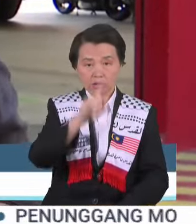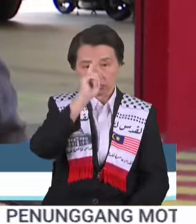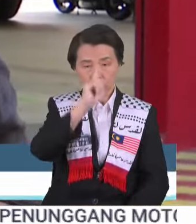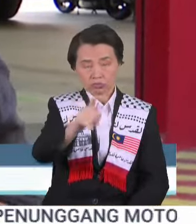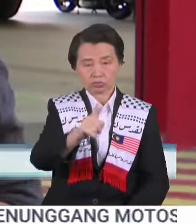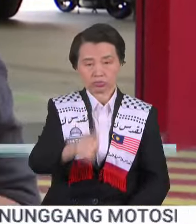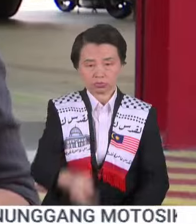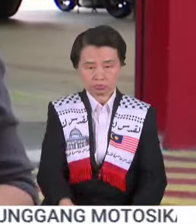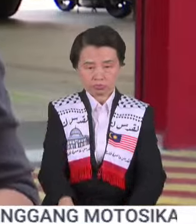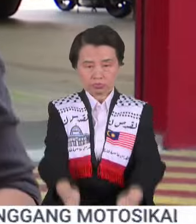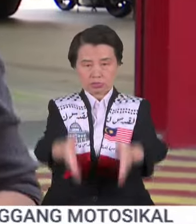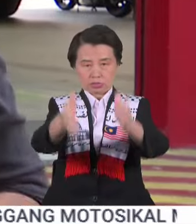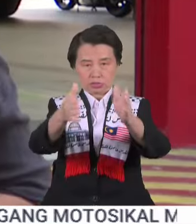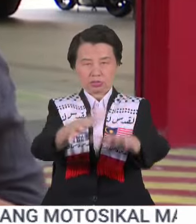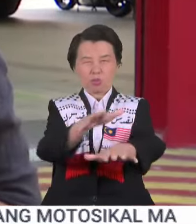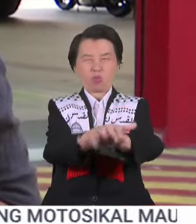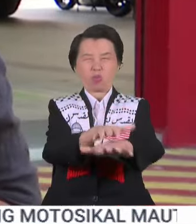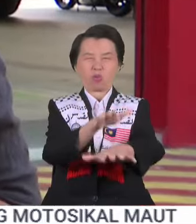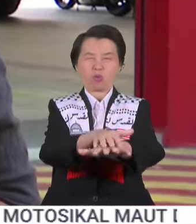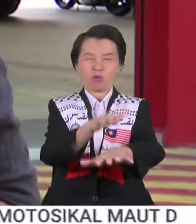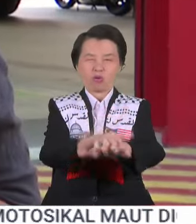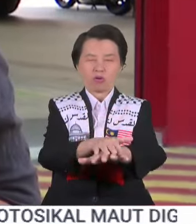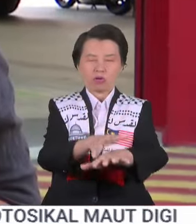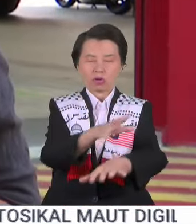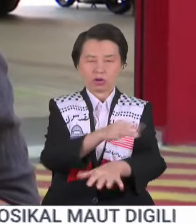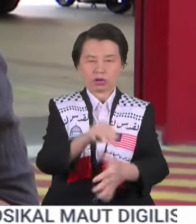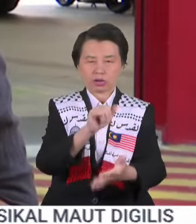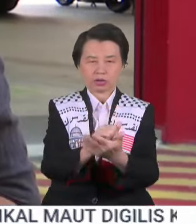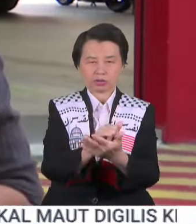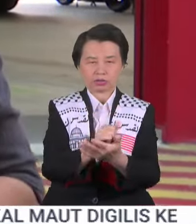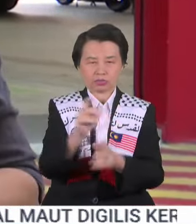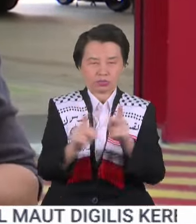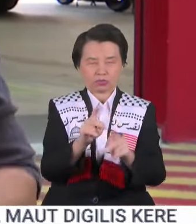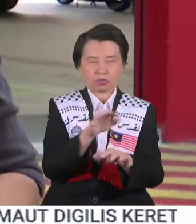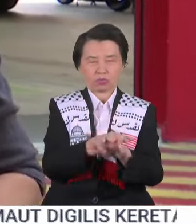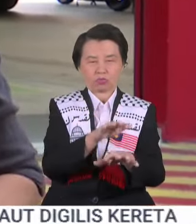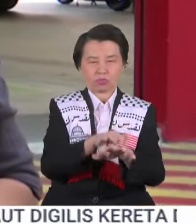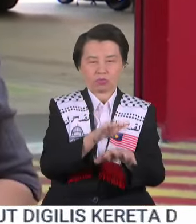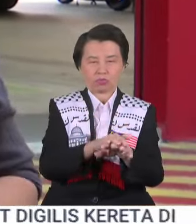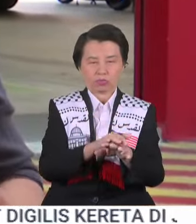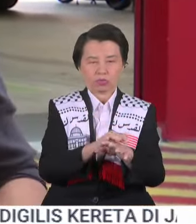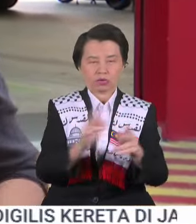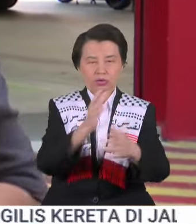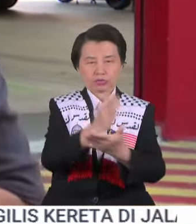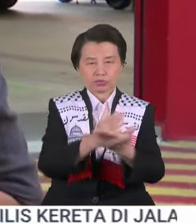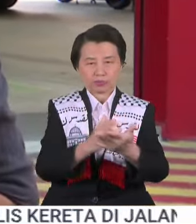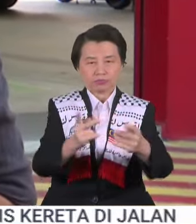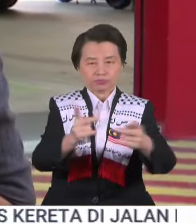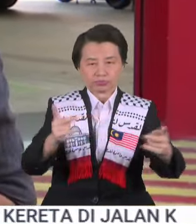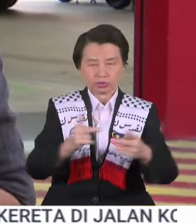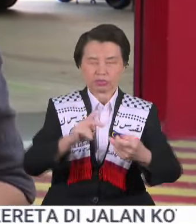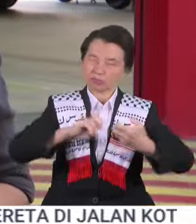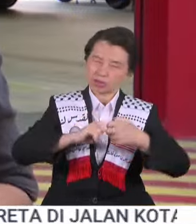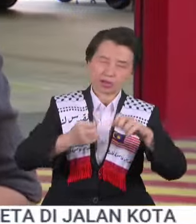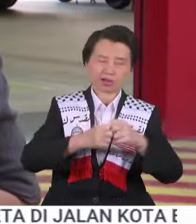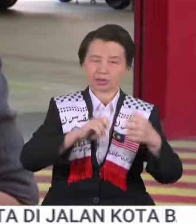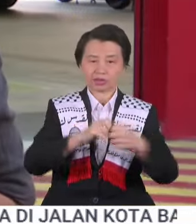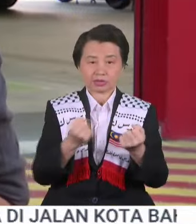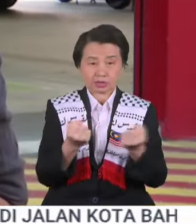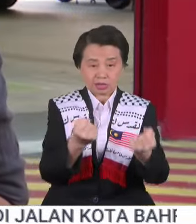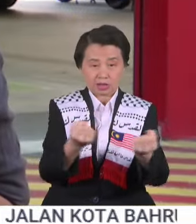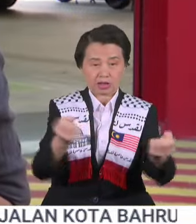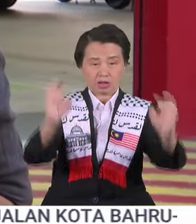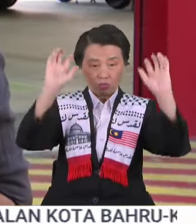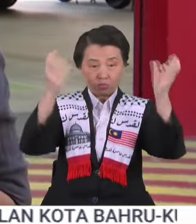jaringan jalan raya yang sesak selain isu kepadatan penduduk di sesetengah kawasan, juga masalah di terowong bawah